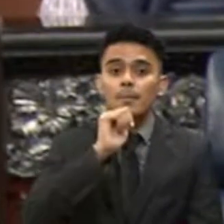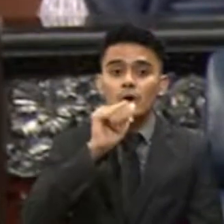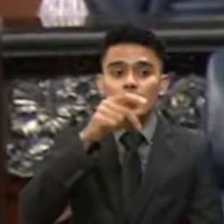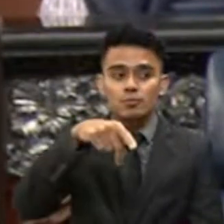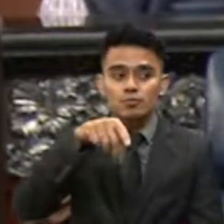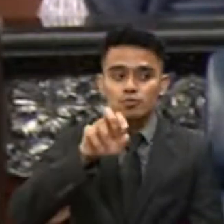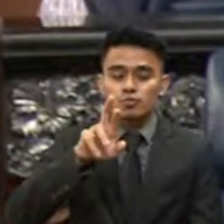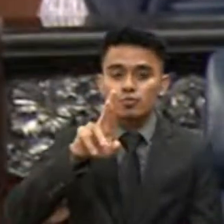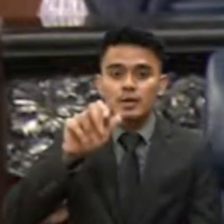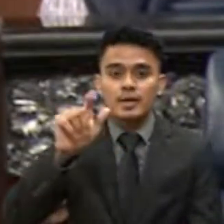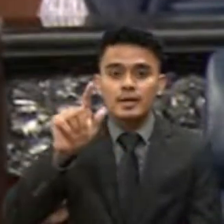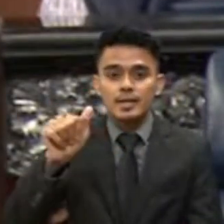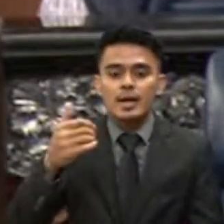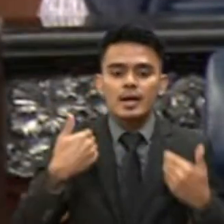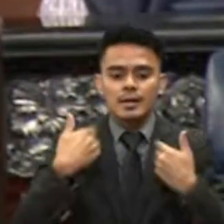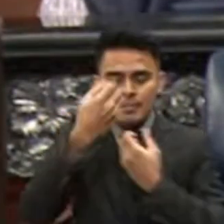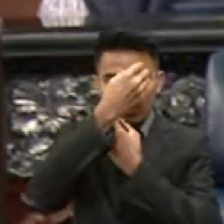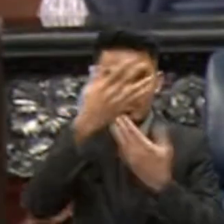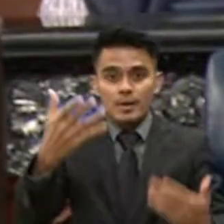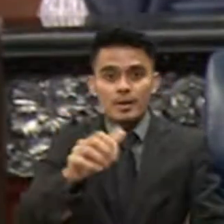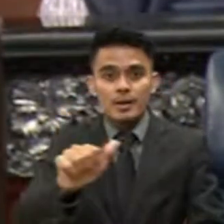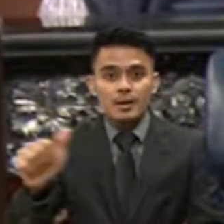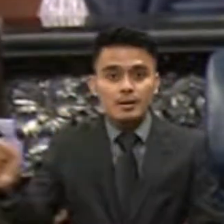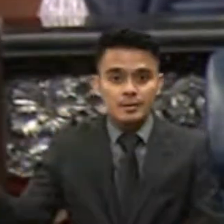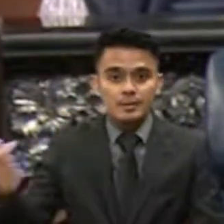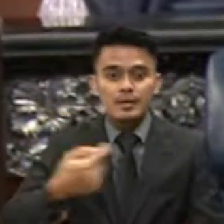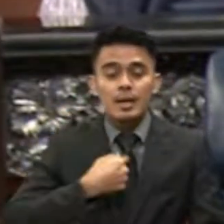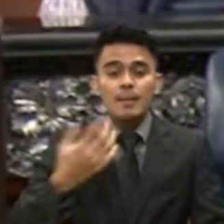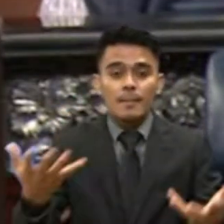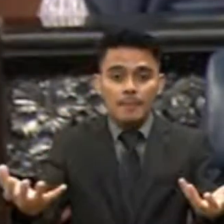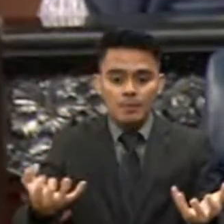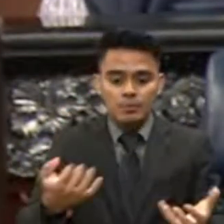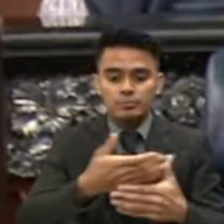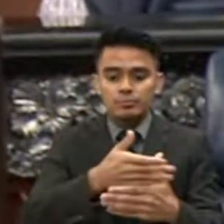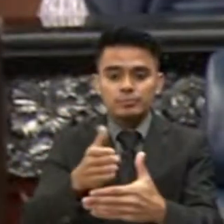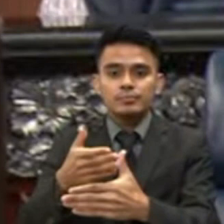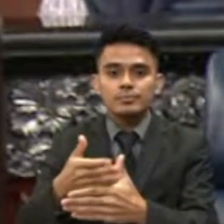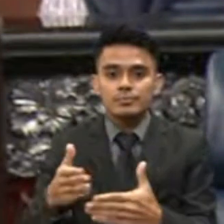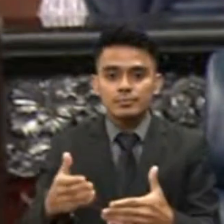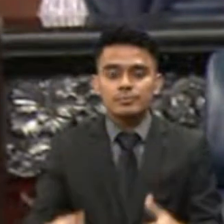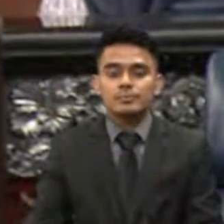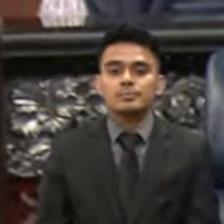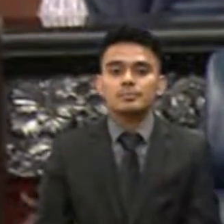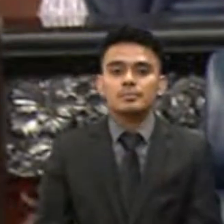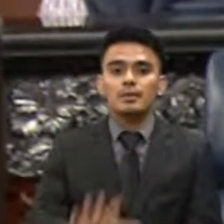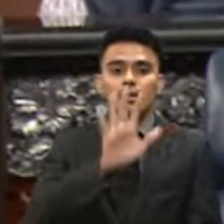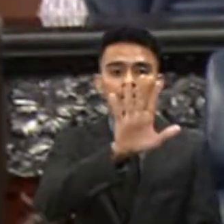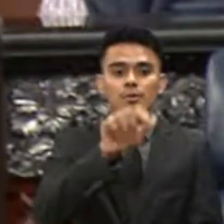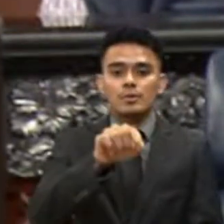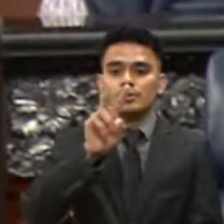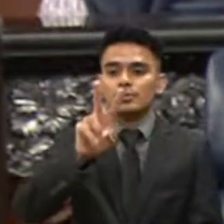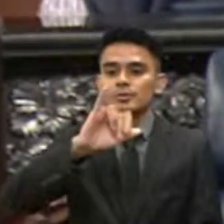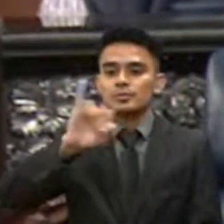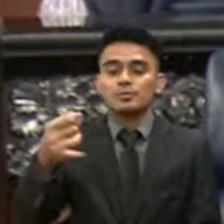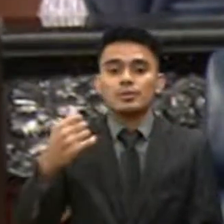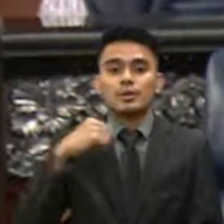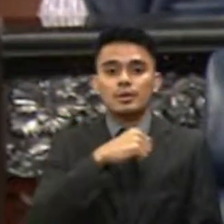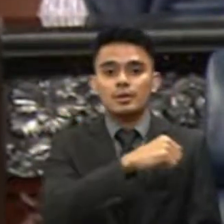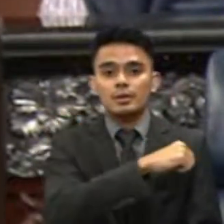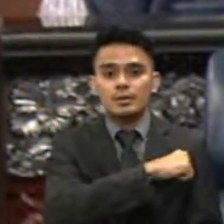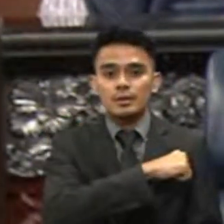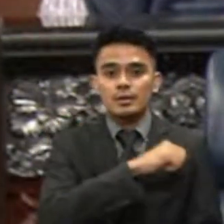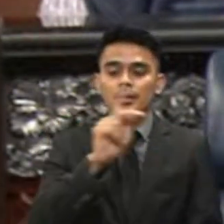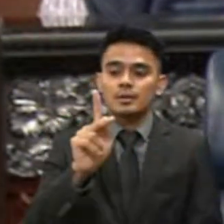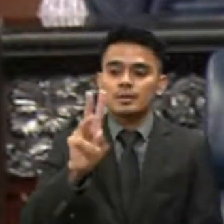ada satu makluman maklumat yang saya inginkan 5 puluhan dua juta ahli